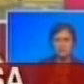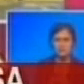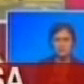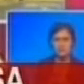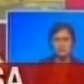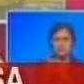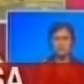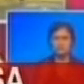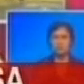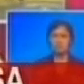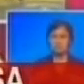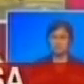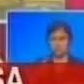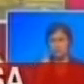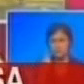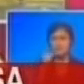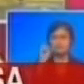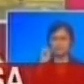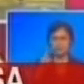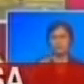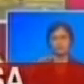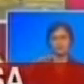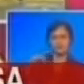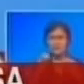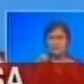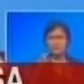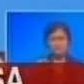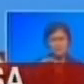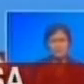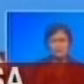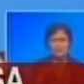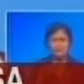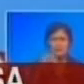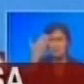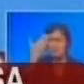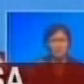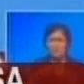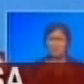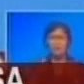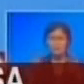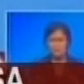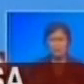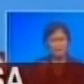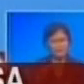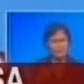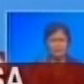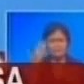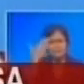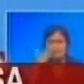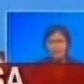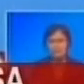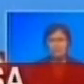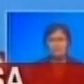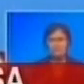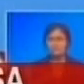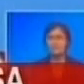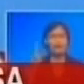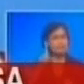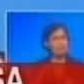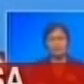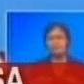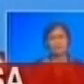Hindi yata natatama na i-acknowledge lang yon. Kailangan ibalik yon sa atin. Tugon ni Marcos, hindi na raw nakikialam ang pamilya Marcos dito at